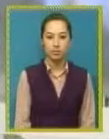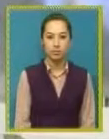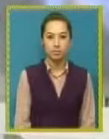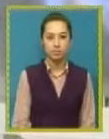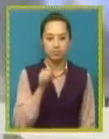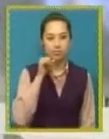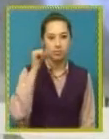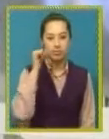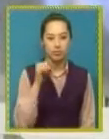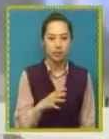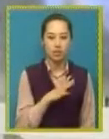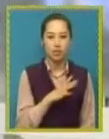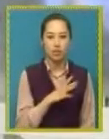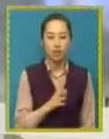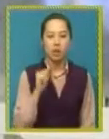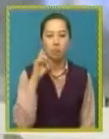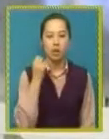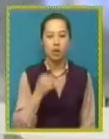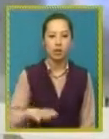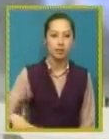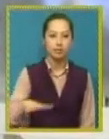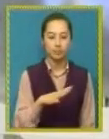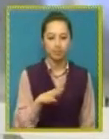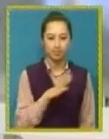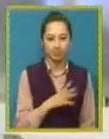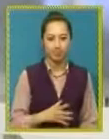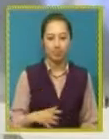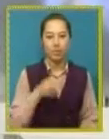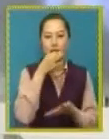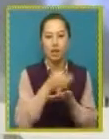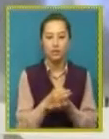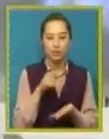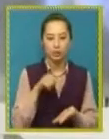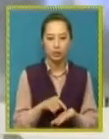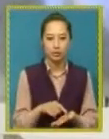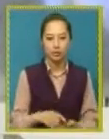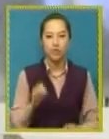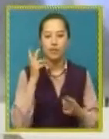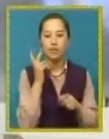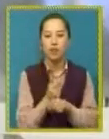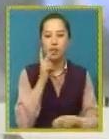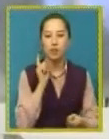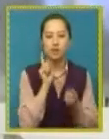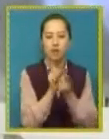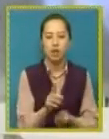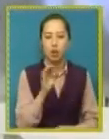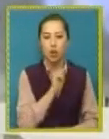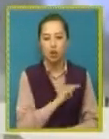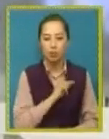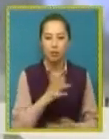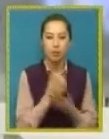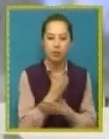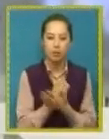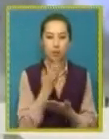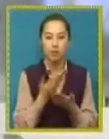Өткен жылды қорытындылап, Абай ауданының әкімінде елге есеп беріп жатыр. Бұған дейін аудан тұрғындарымен екі рет кездесіп, атқарылған жұмыстардың жай жапсарын